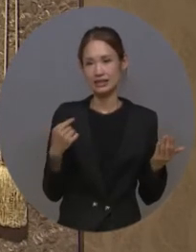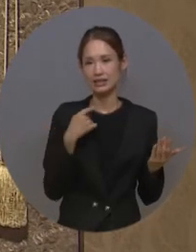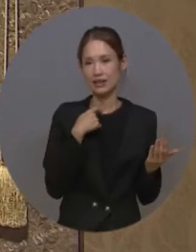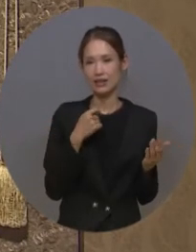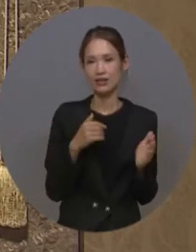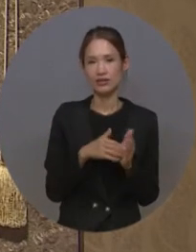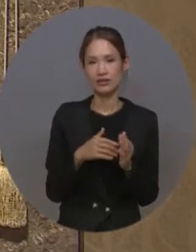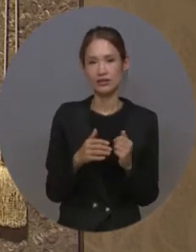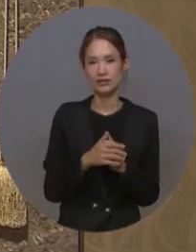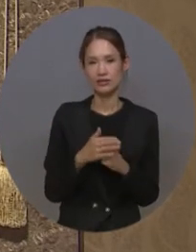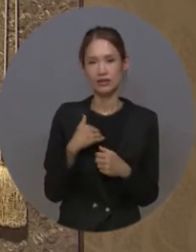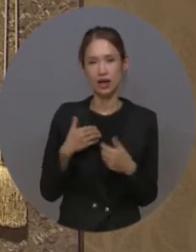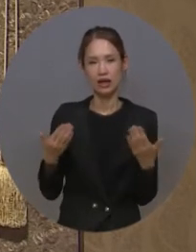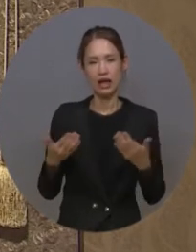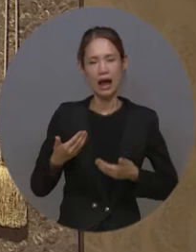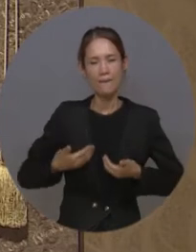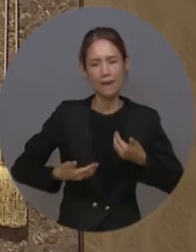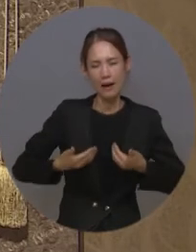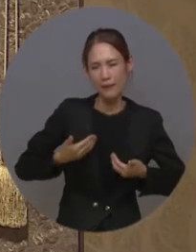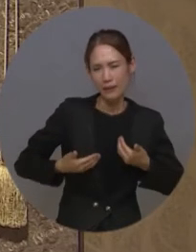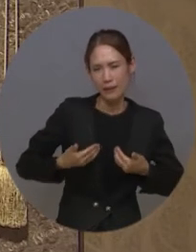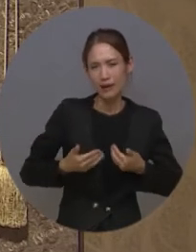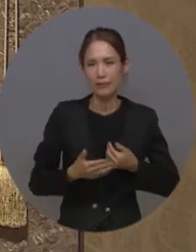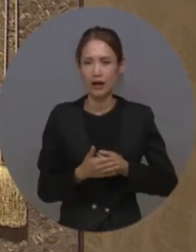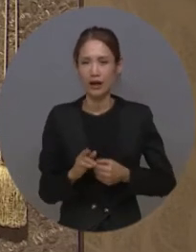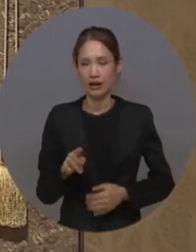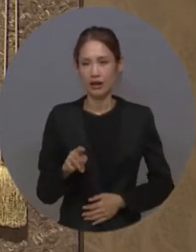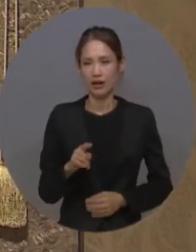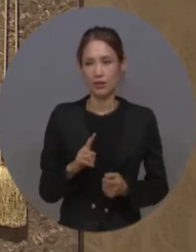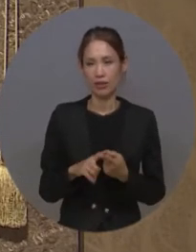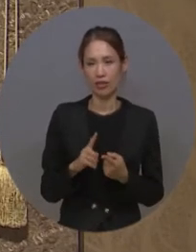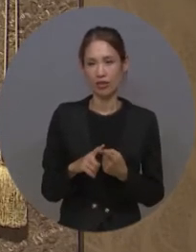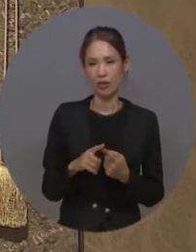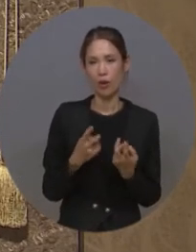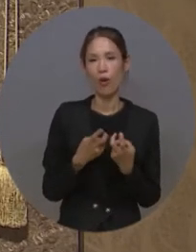사실 제 일이 바빴으니까 그거를 어떻게 할 것이라고는